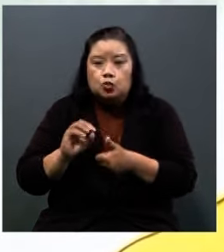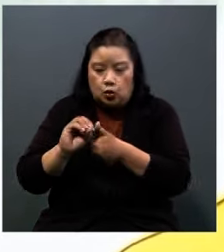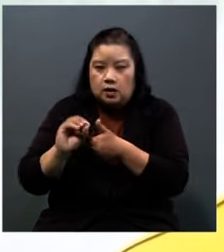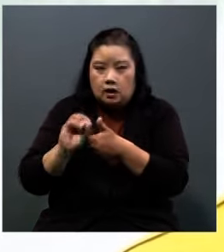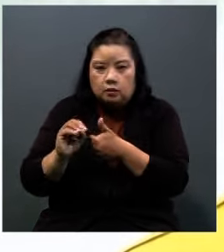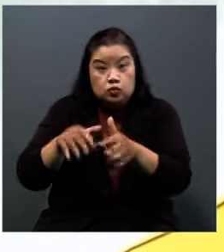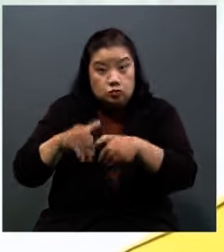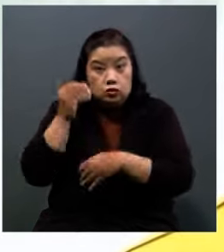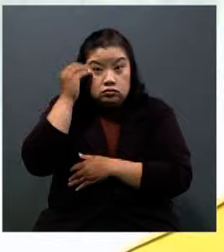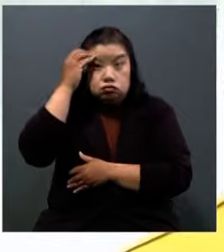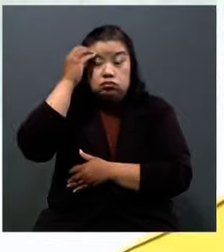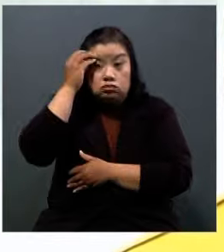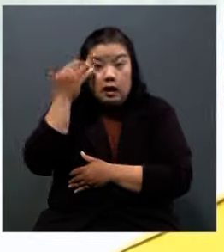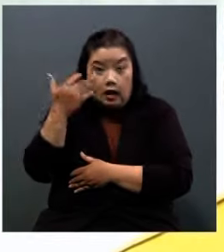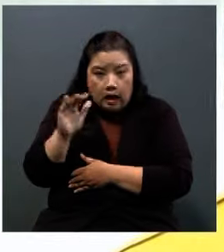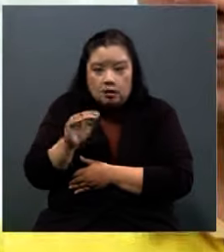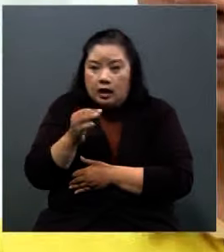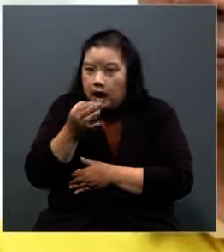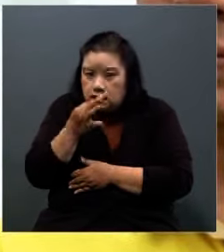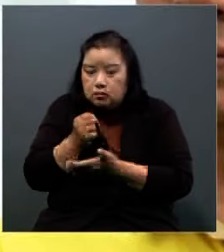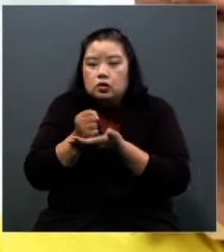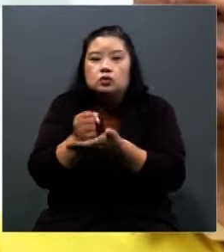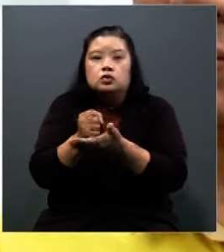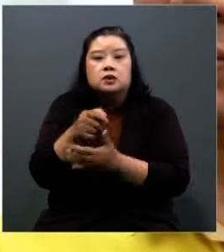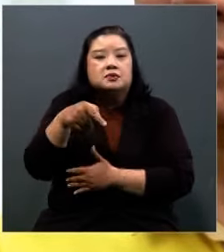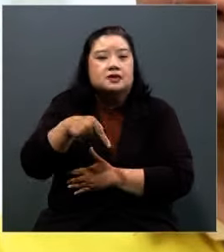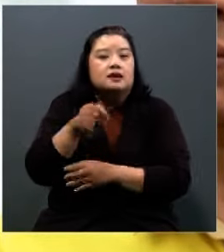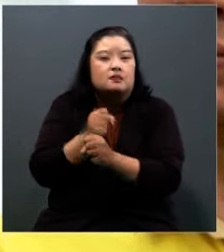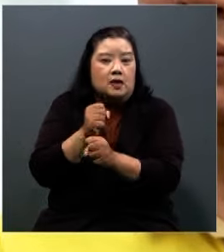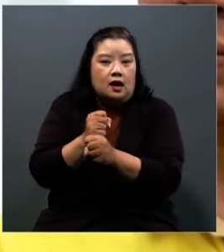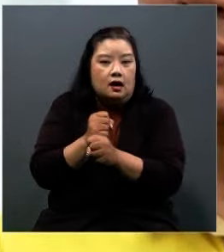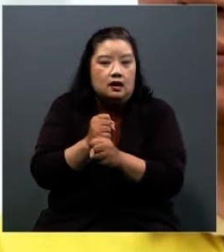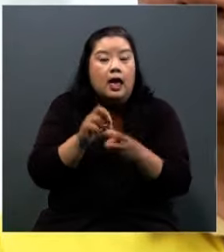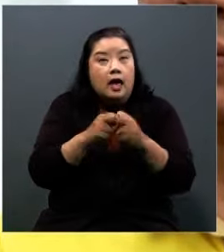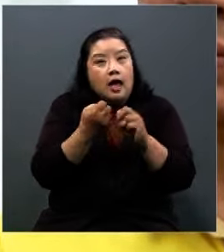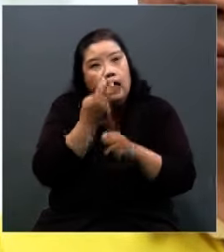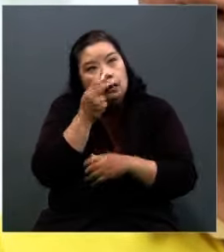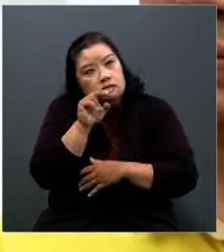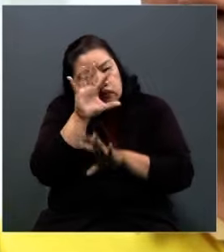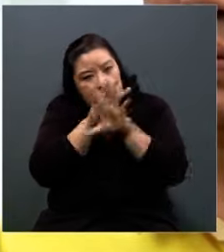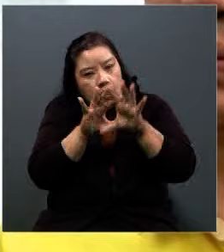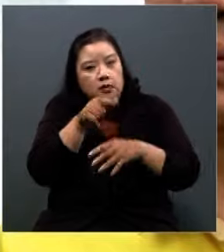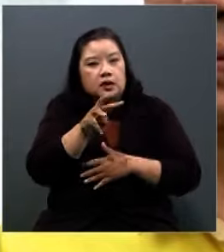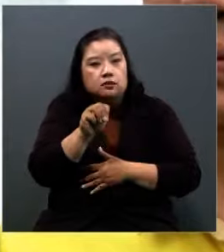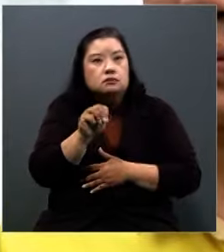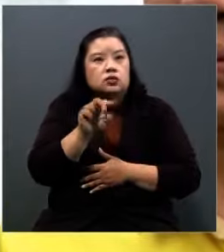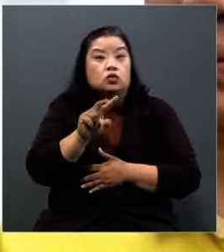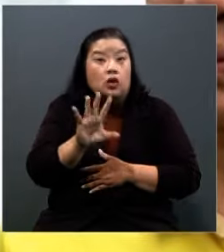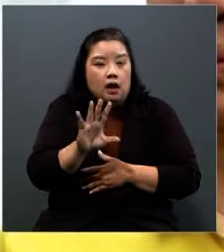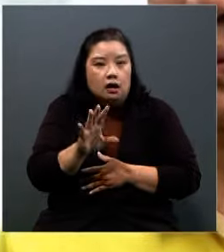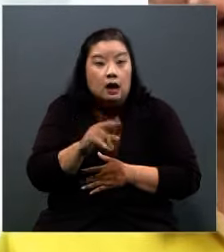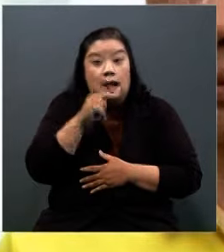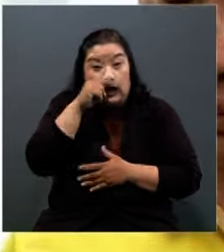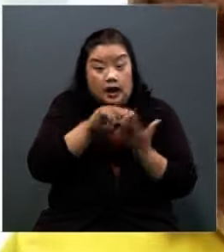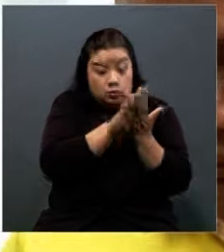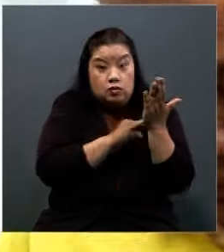เราก็ต้องให้ความรู้แล้วก็ให้อาชีพเสริมไปด้วยนะครับแต่ว่าจำนวน PM 2.5 ที่เราเห็นอยู่เนี่ยมันก็ไม่ได้เกิดขึ้นแต่ภายในประเทศอย่างเดียวนะครับมัน